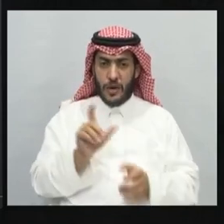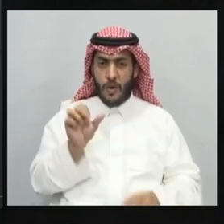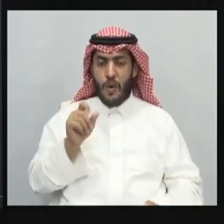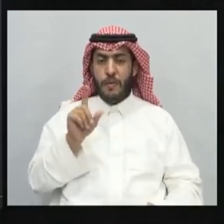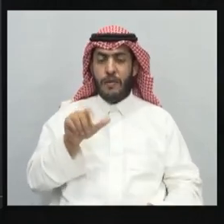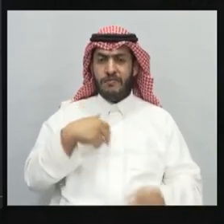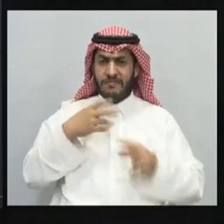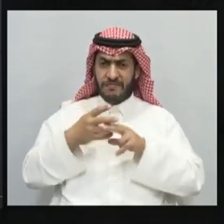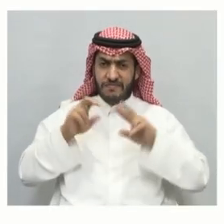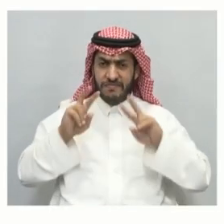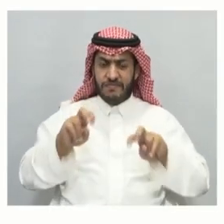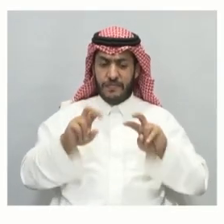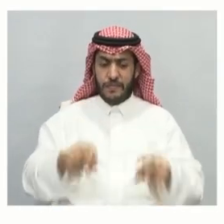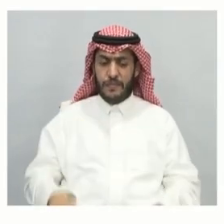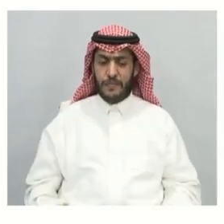الاكتشافات